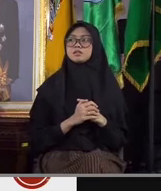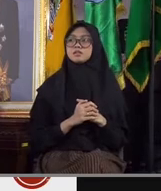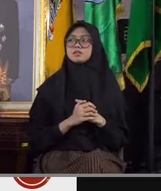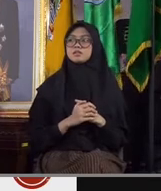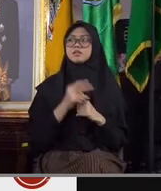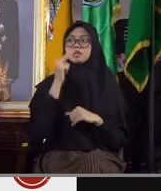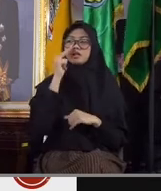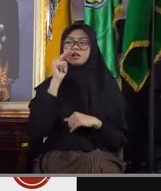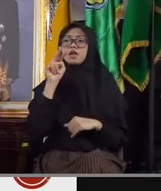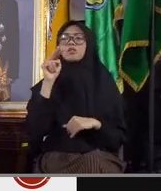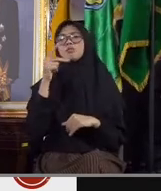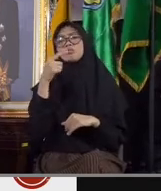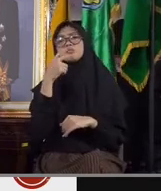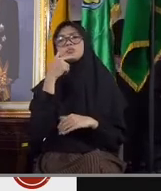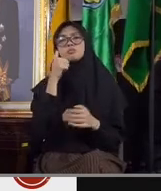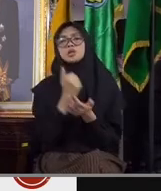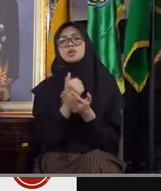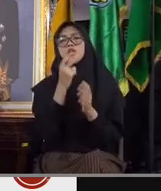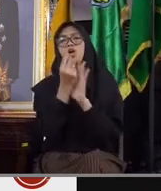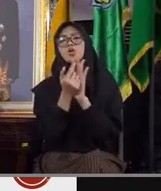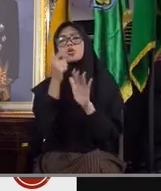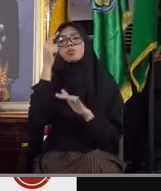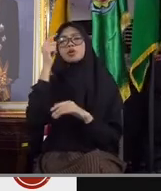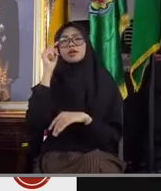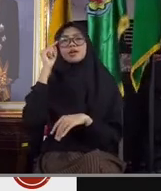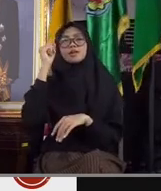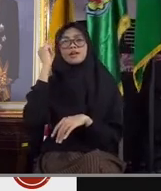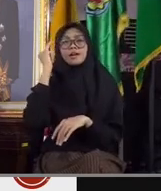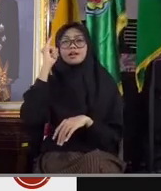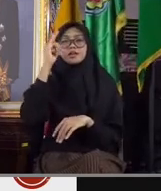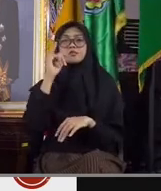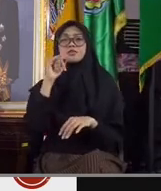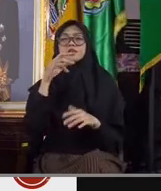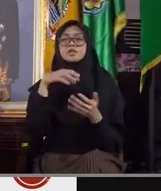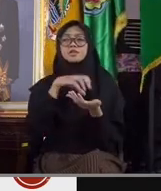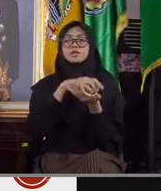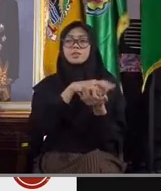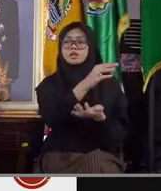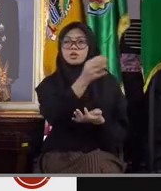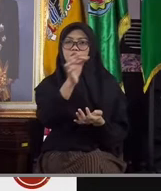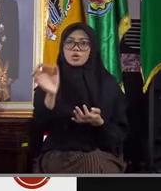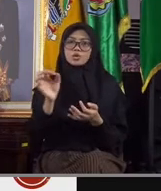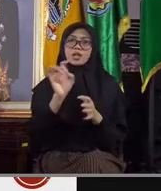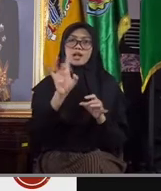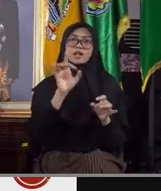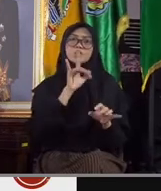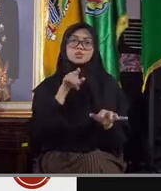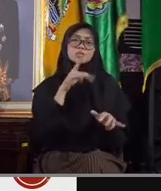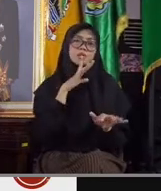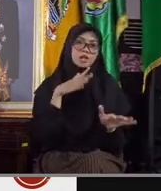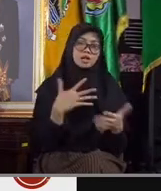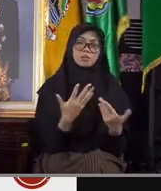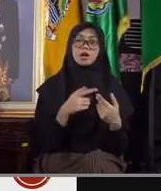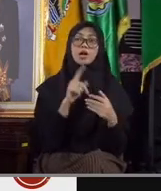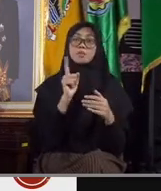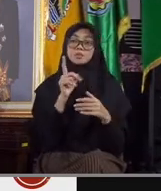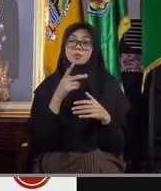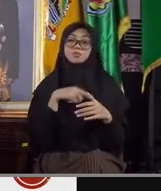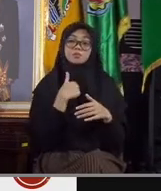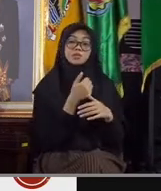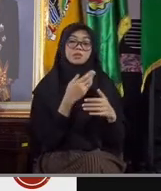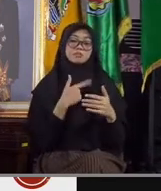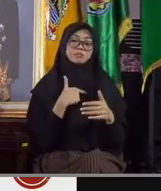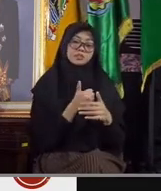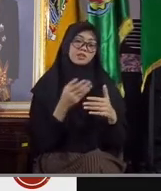pentingnya pengembangan ekonomi kreatif di kota-kota masing-masing atau kabupaten. Harapannya nanti kita bisa menjadi bagian dari